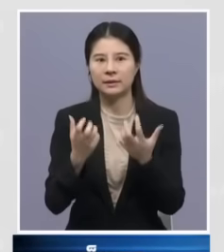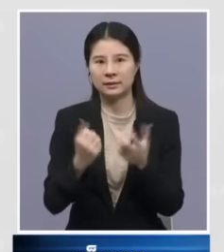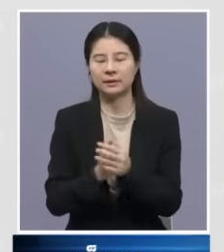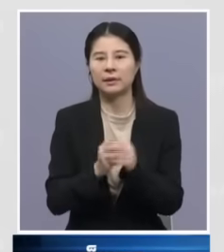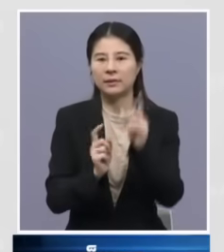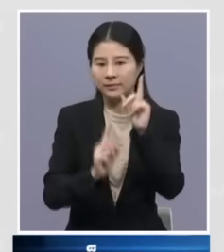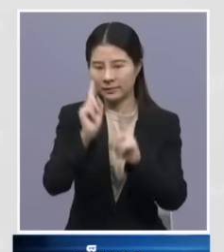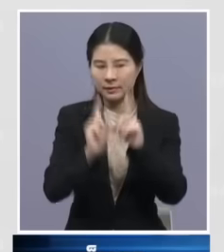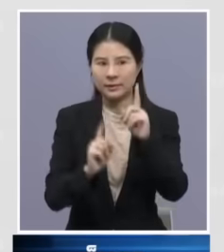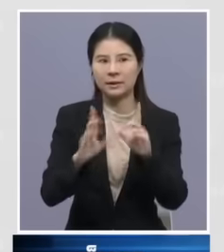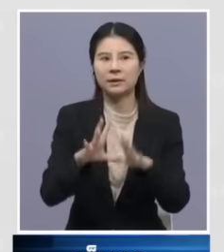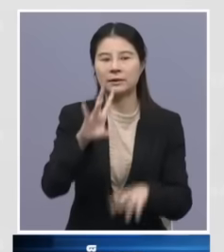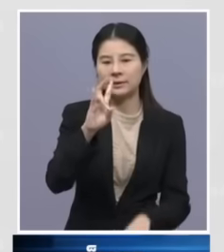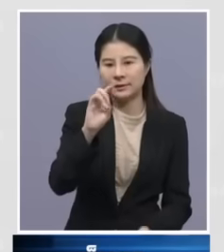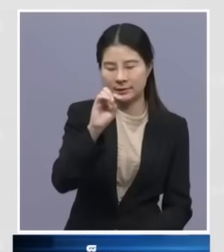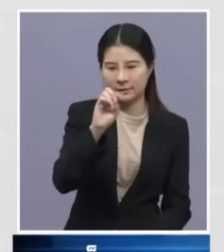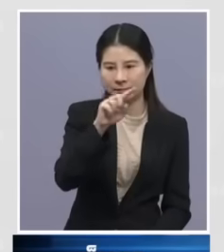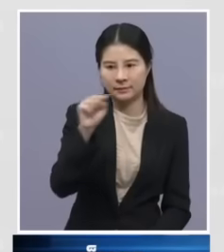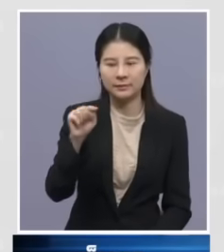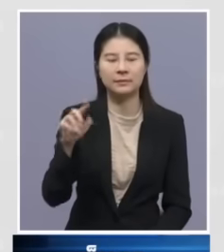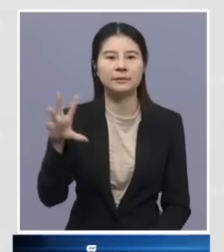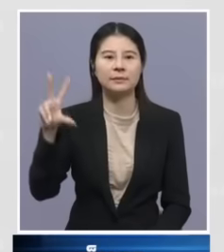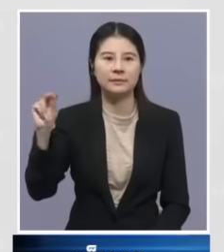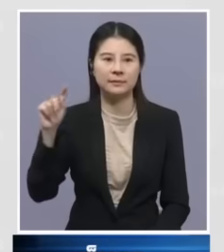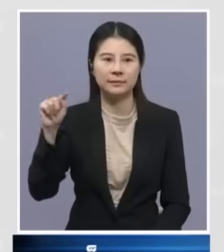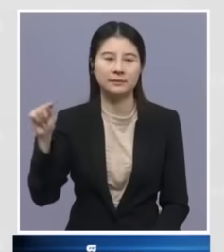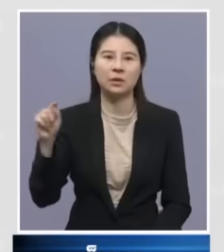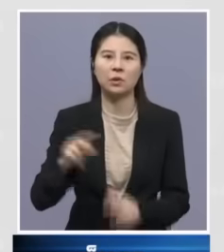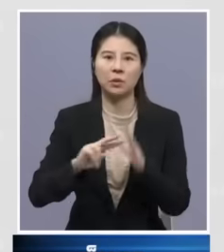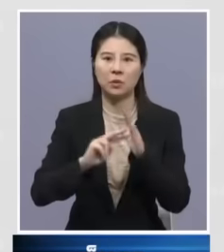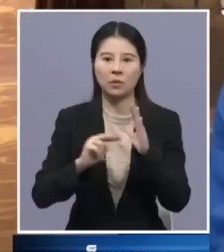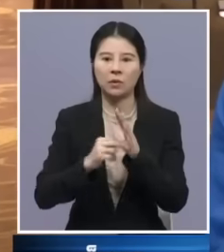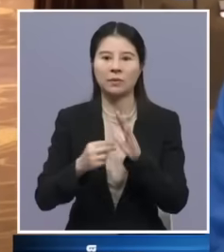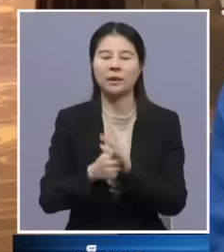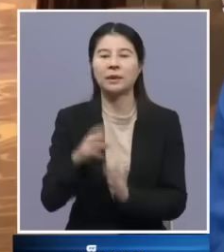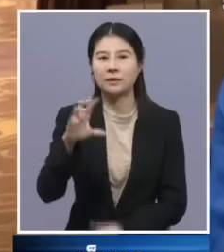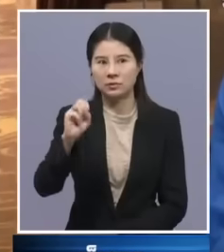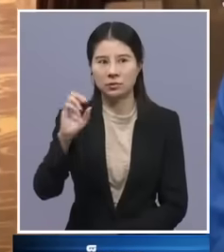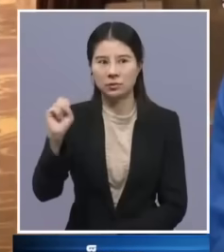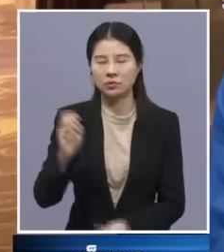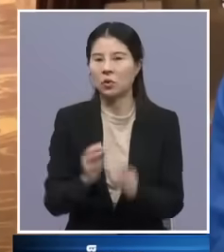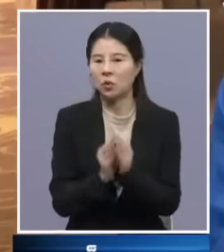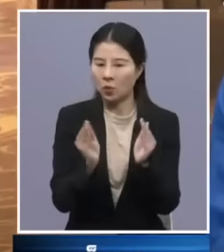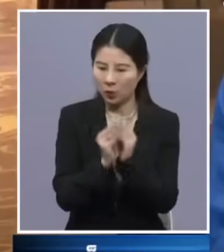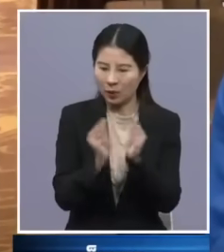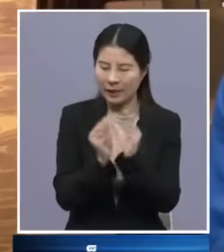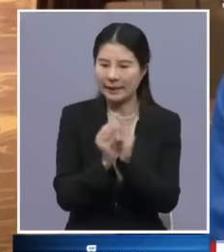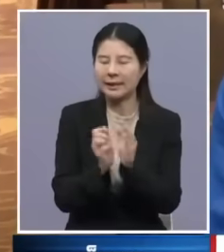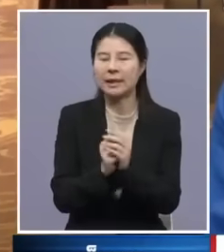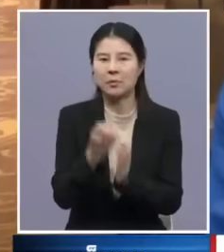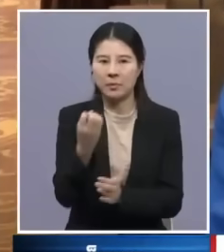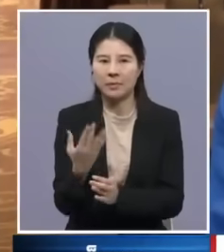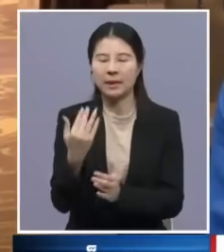อ30เนี่ยนะคะนั่นหมายถึงว่า1เสียงของส.ส.ประชาธิปัตย์แต่ละคนมีความหมายมากเลยนะถ้าเอาไปคำนวณเป็นสัดส่วนนะคะจ